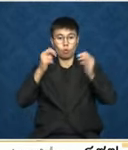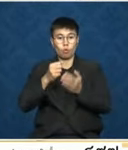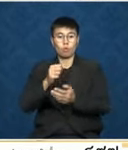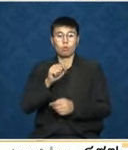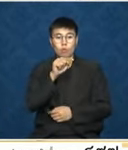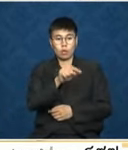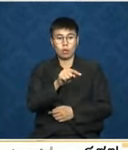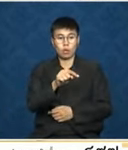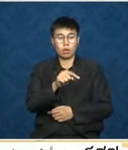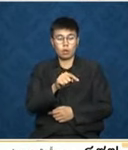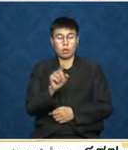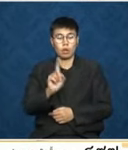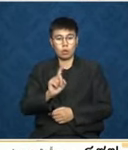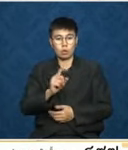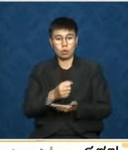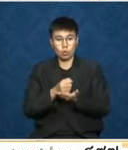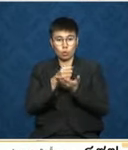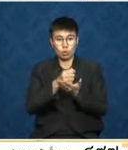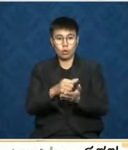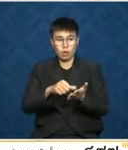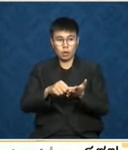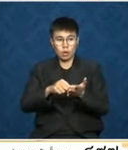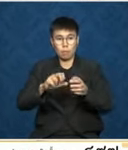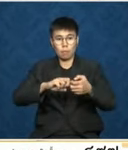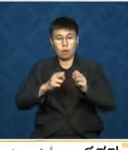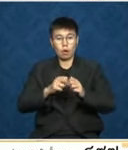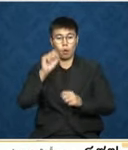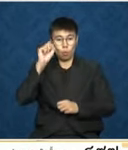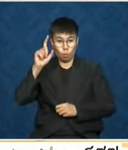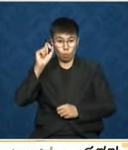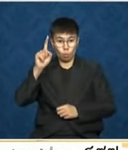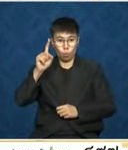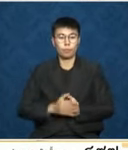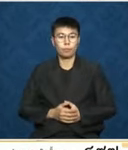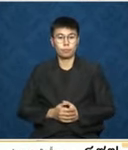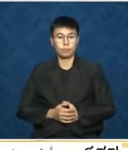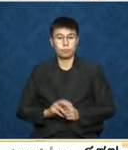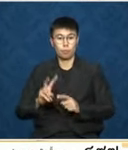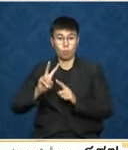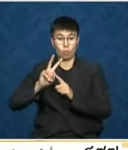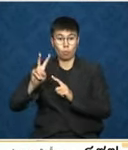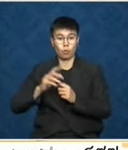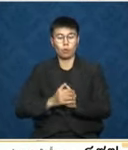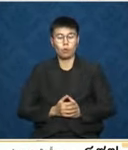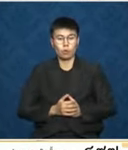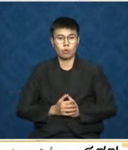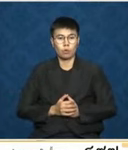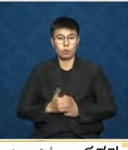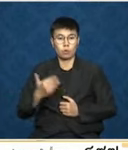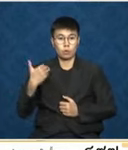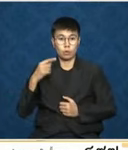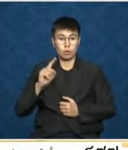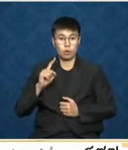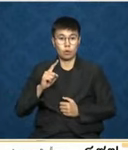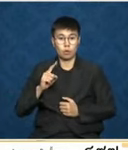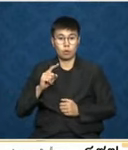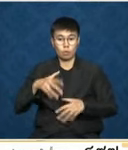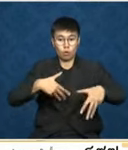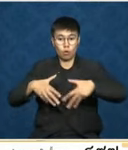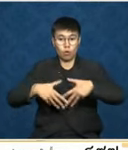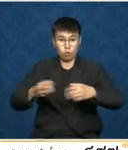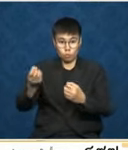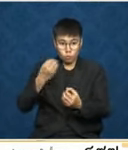สั่งการเพื่อแก้ไขปัญหาดังกล่าวโดยเร่งด่วนเรื่องที่ 2ได้รับการร้องเรียนจากพี่น้องประชาชนที่